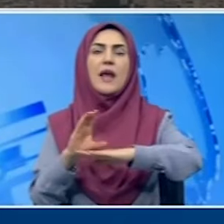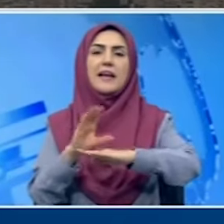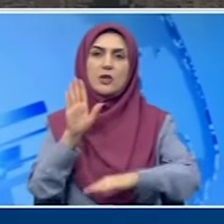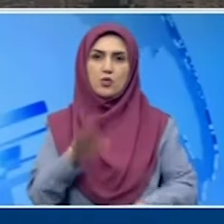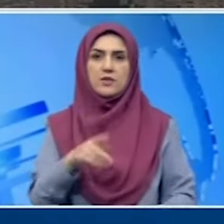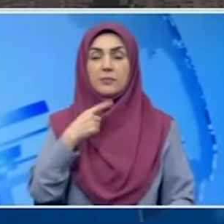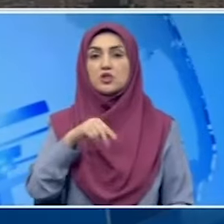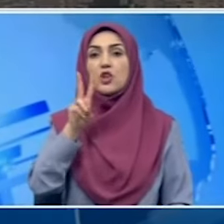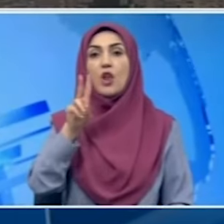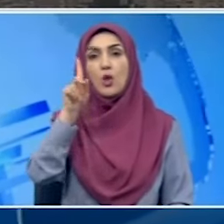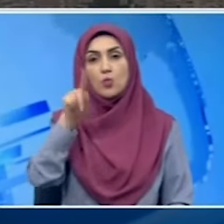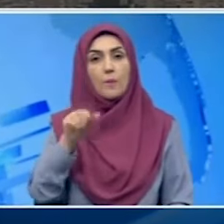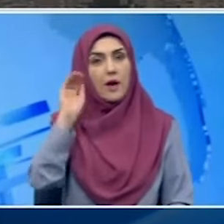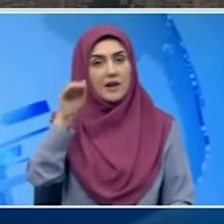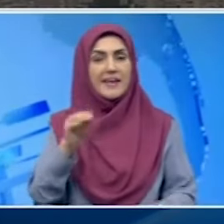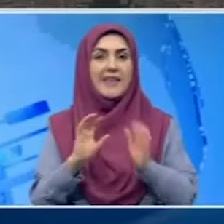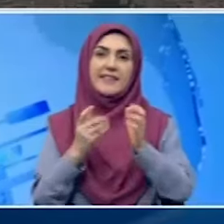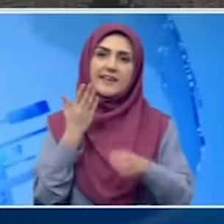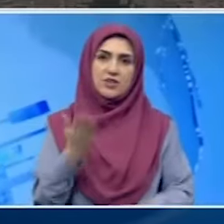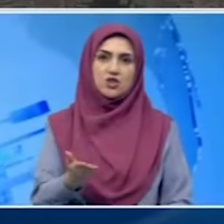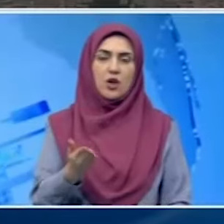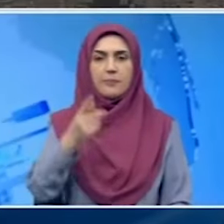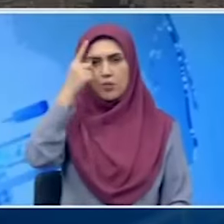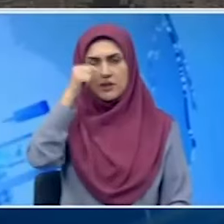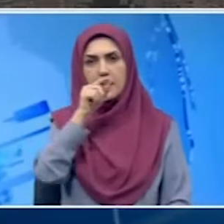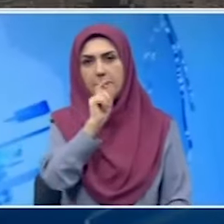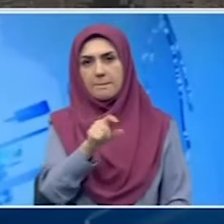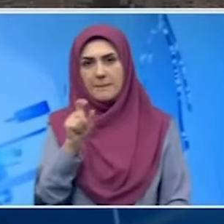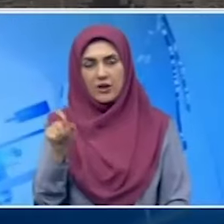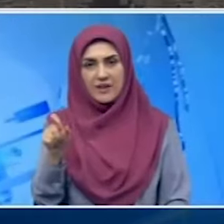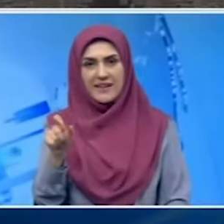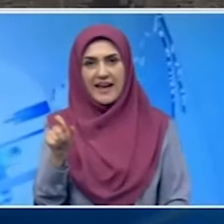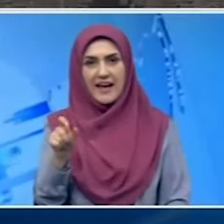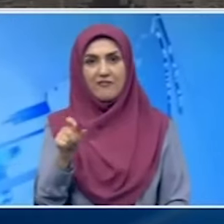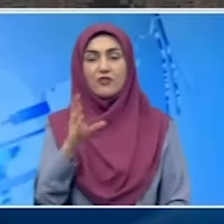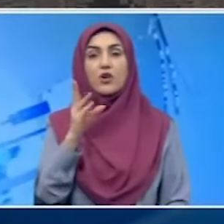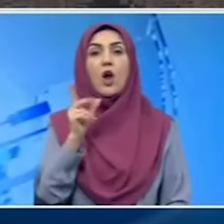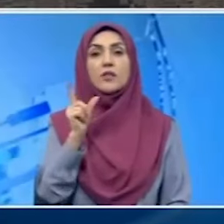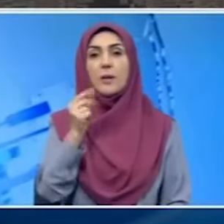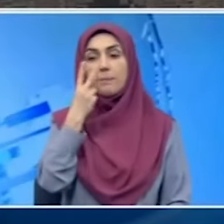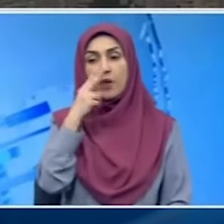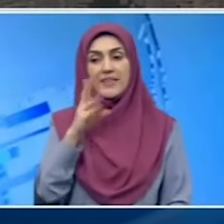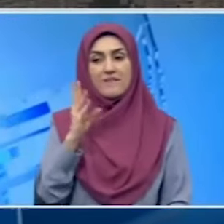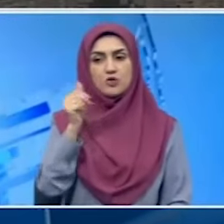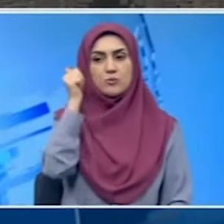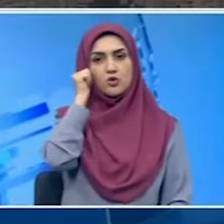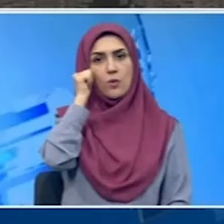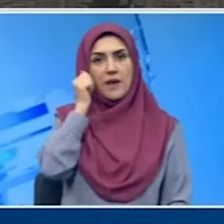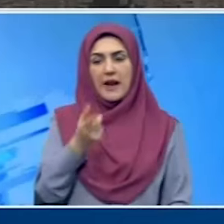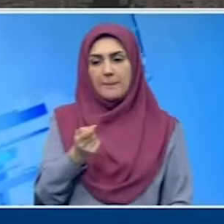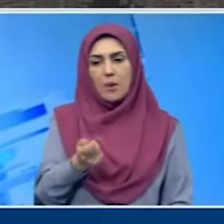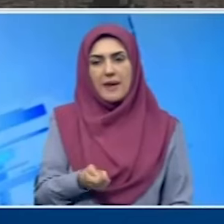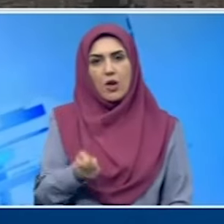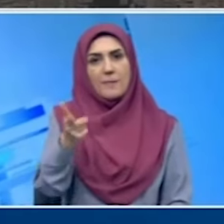شما آقای ایکس میخواید عضو هیئت مدیره یه شرکتی بشید که اسمش هم اونجا می نویسیم، تایید